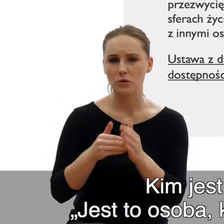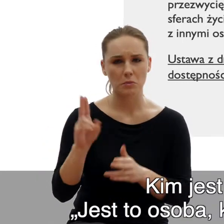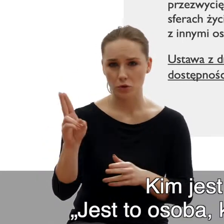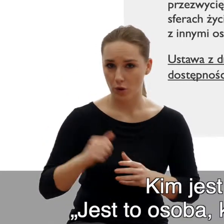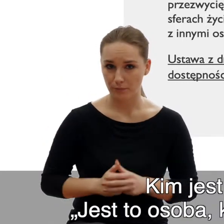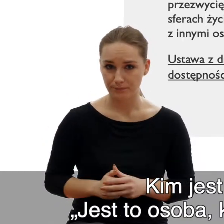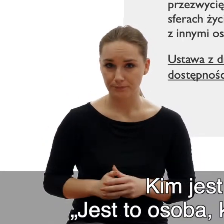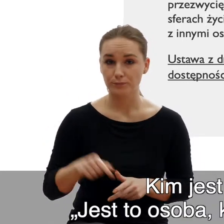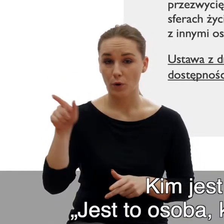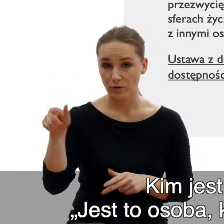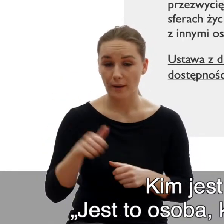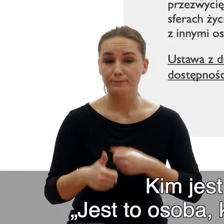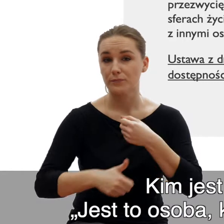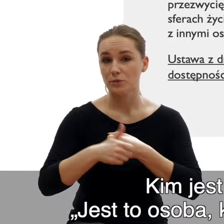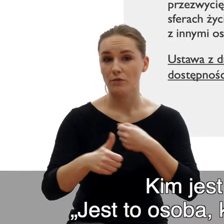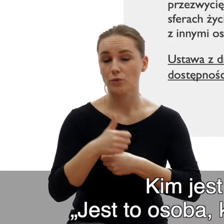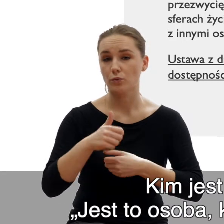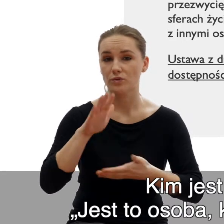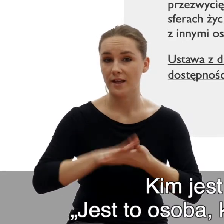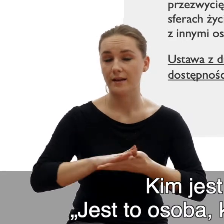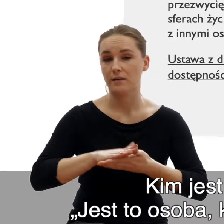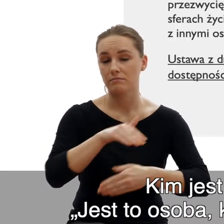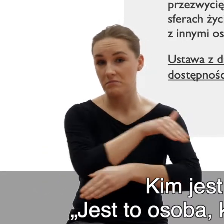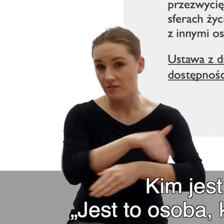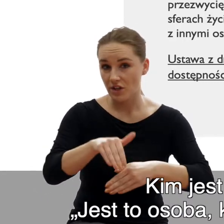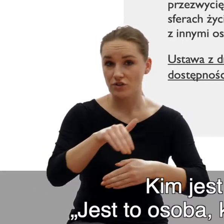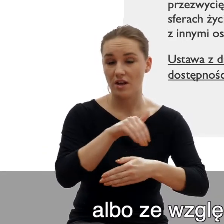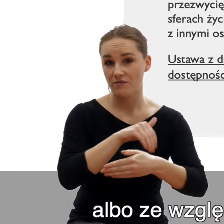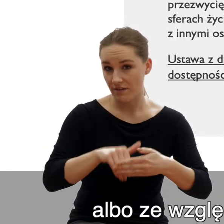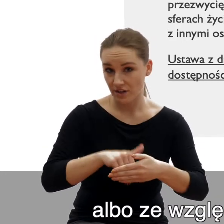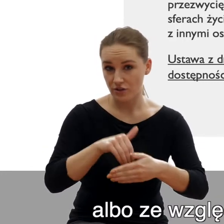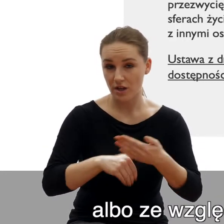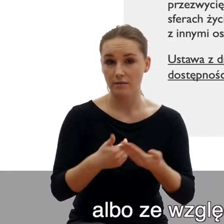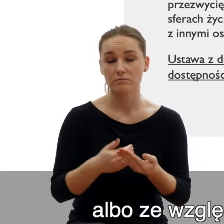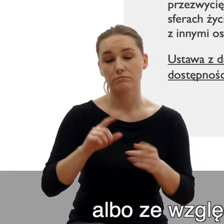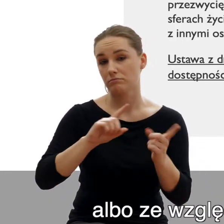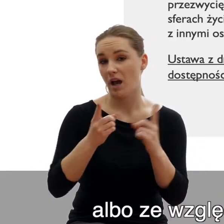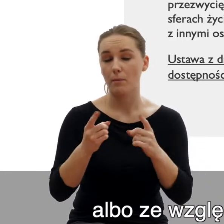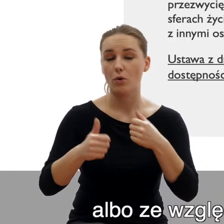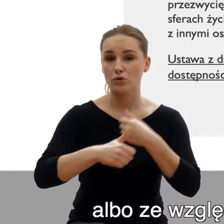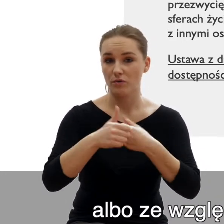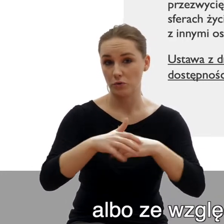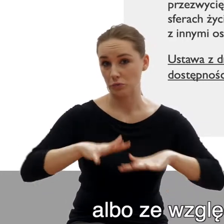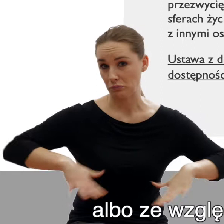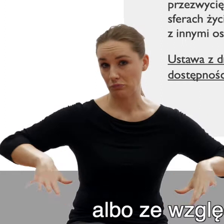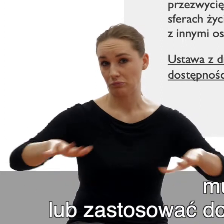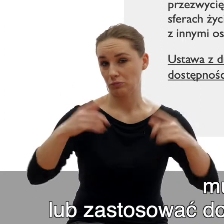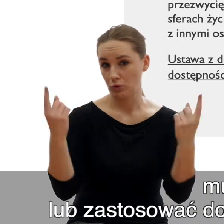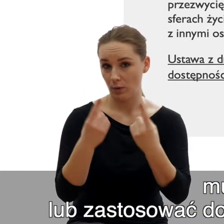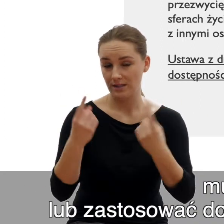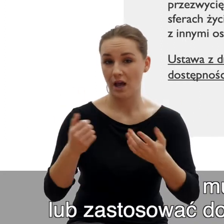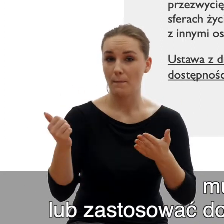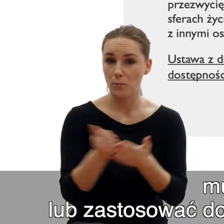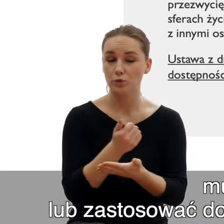która ze względu na swoje cechy zewnętrzne lub wewnętrzne, albo ze względu na okoliczności, w których się znajduje, musi